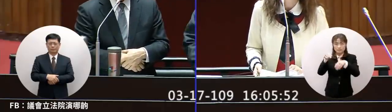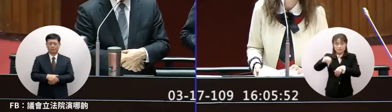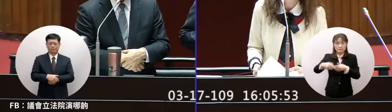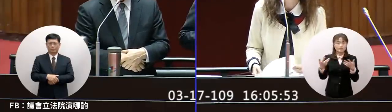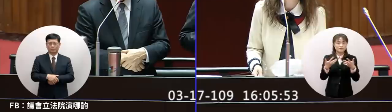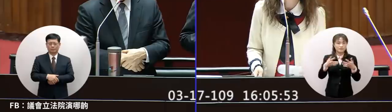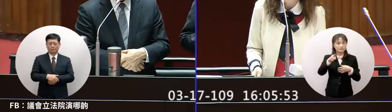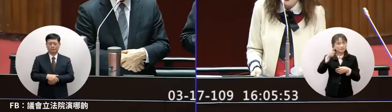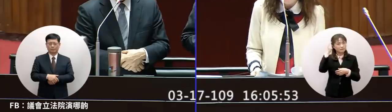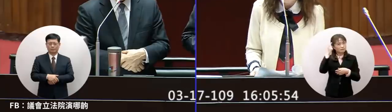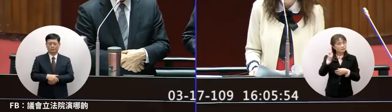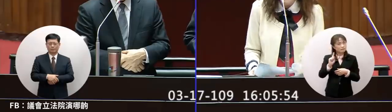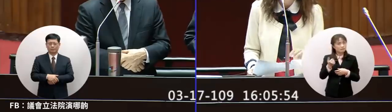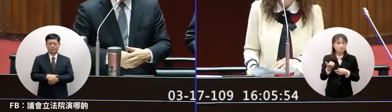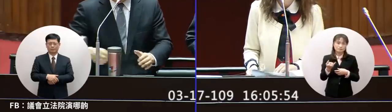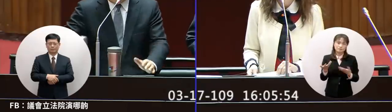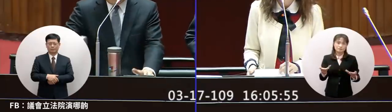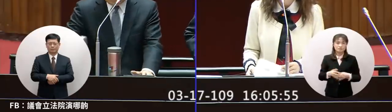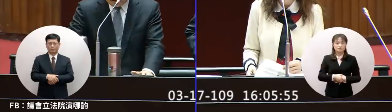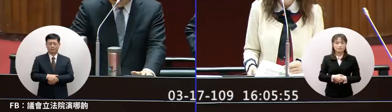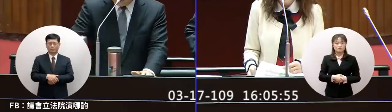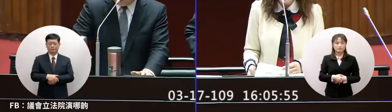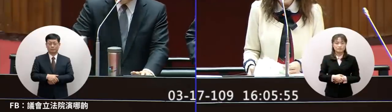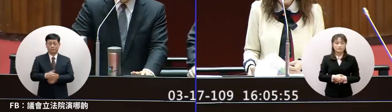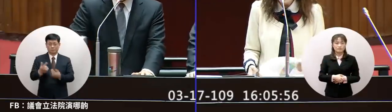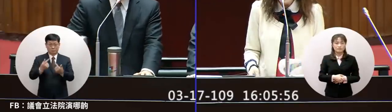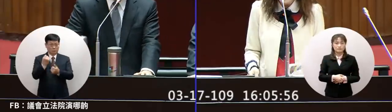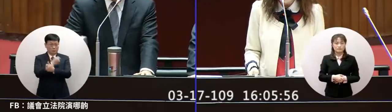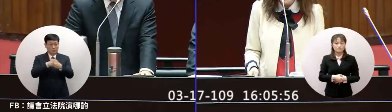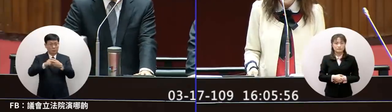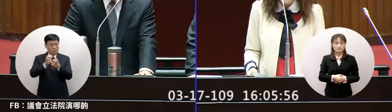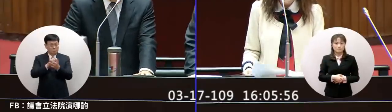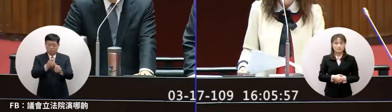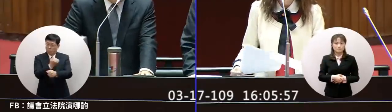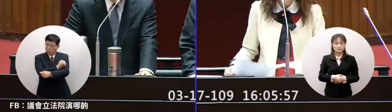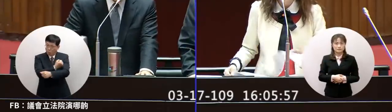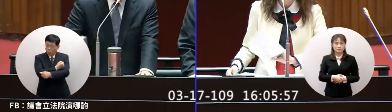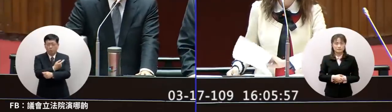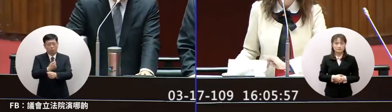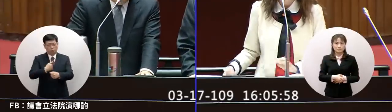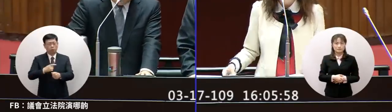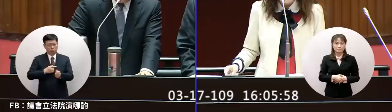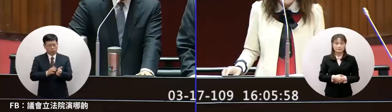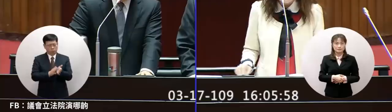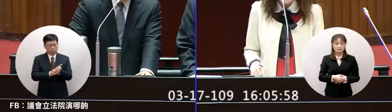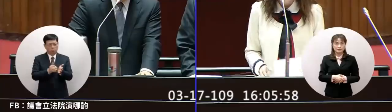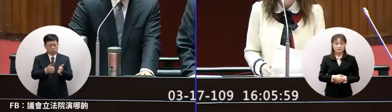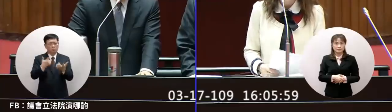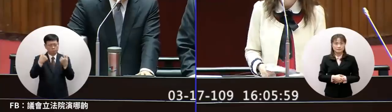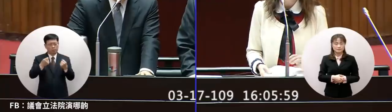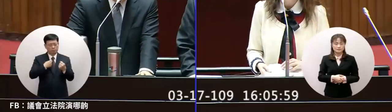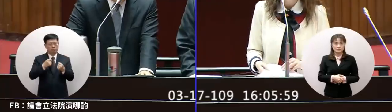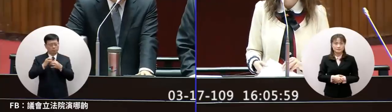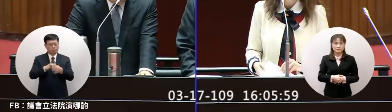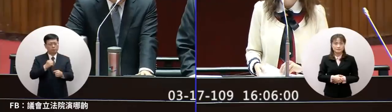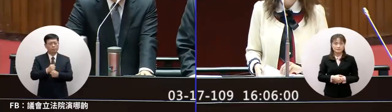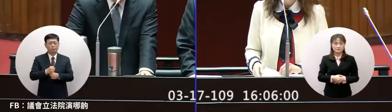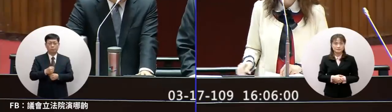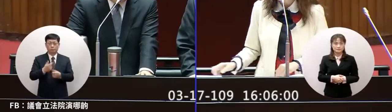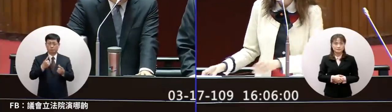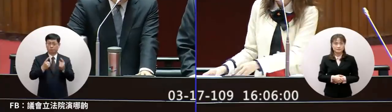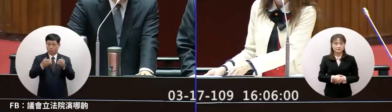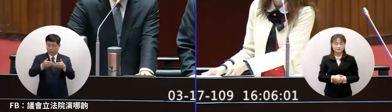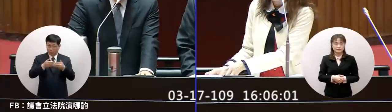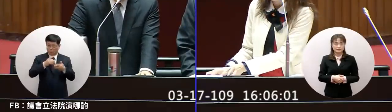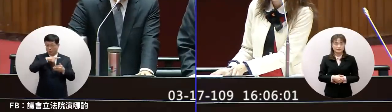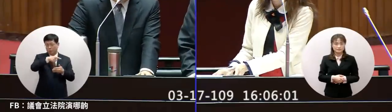题，你有啥物款的想法？ 对劳工朋友的辛苦甲肯定，咱应该爱做诶。啊，伫重要